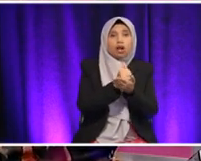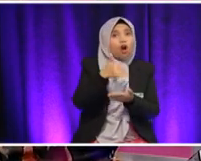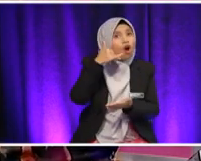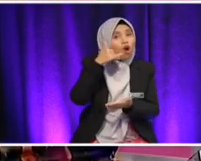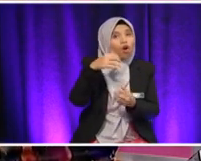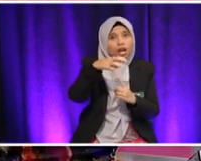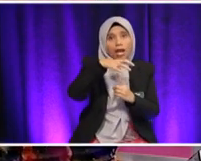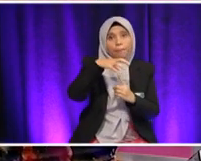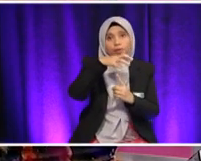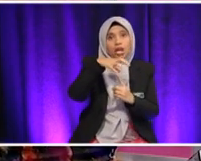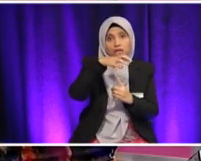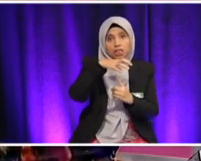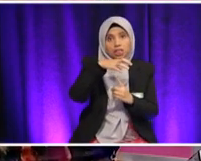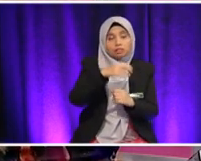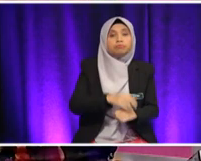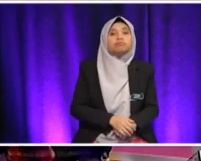Jika perlu Oke